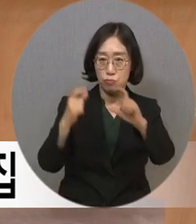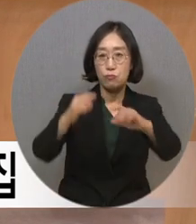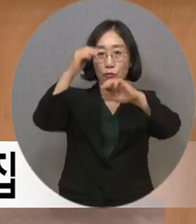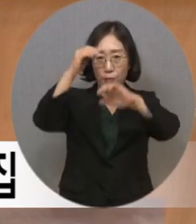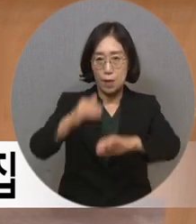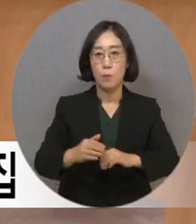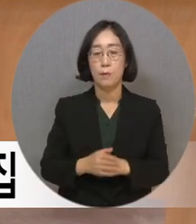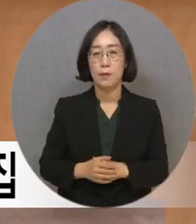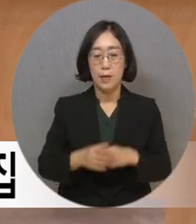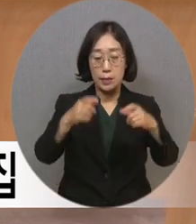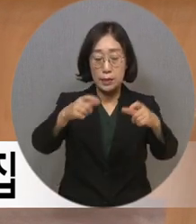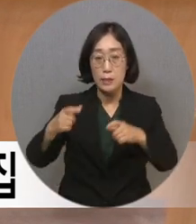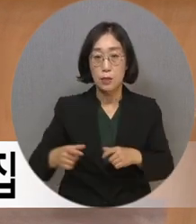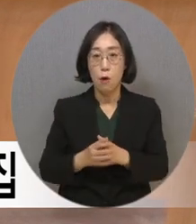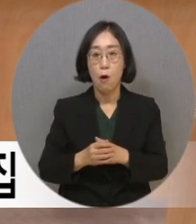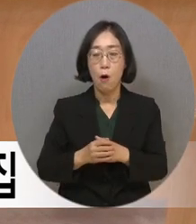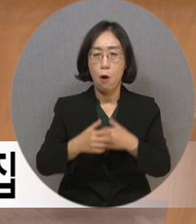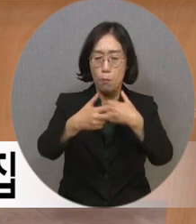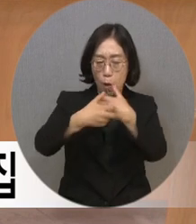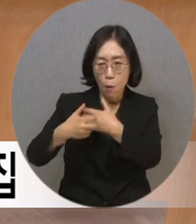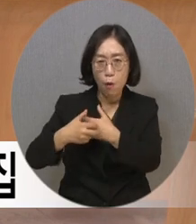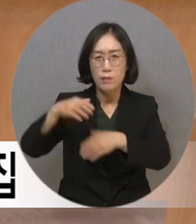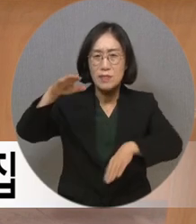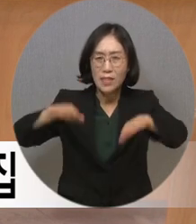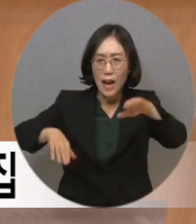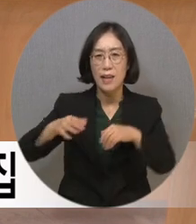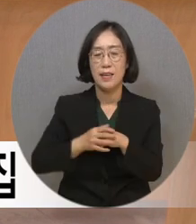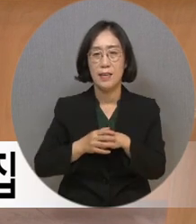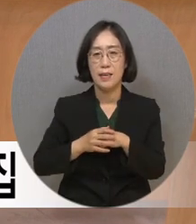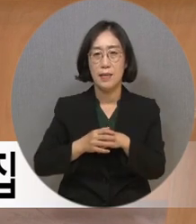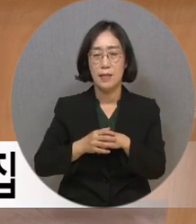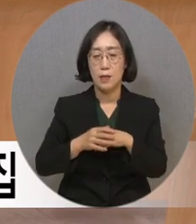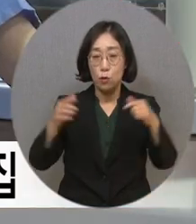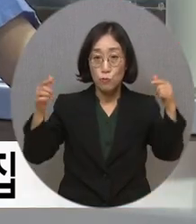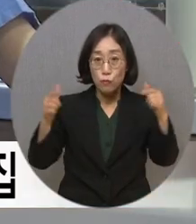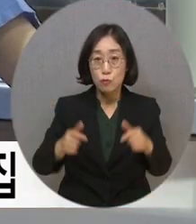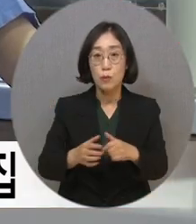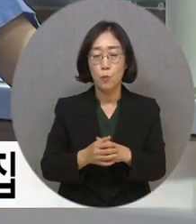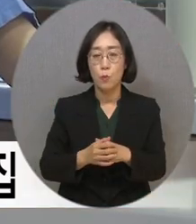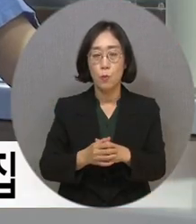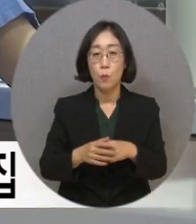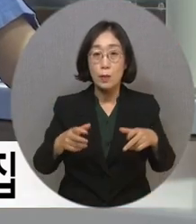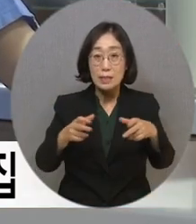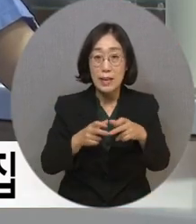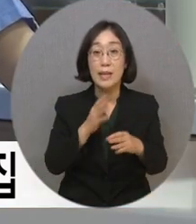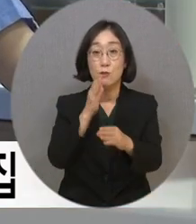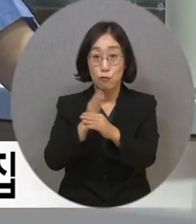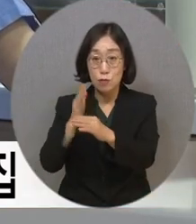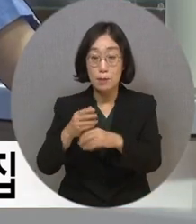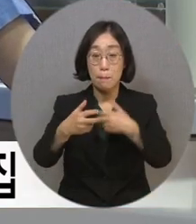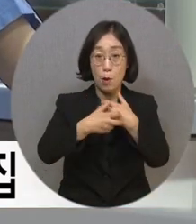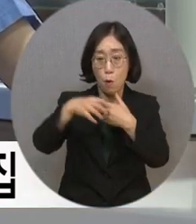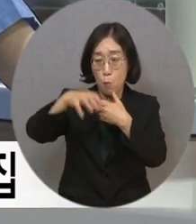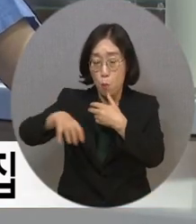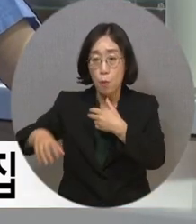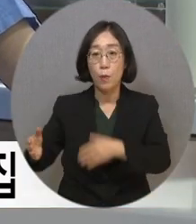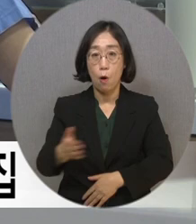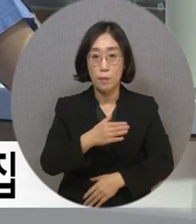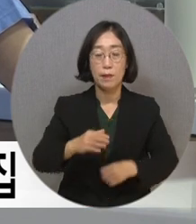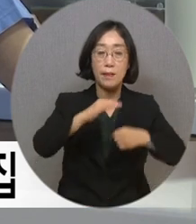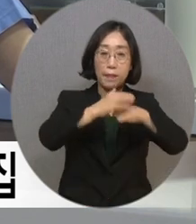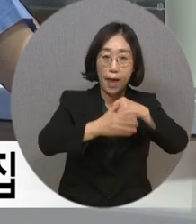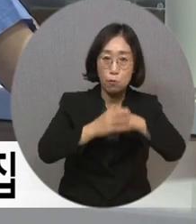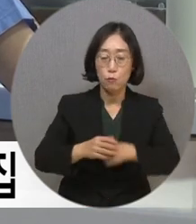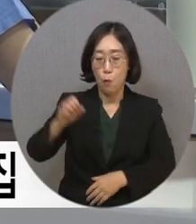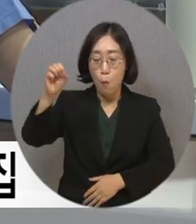공모는 지역 간 의료이용 불균형 해소를 위해 현재 장애인 거점병원 행동발달증진센터가 없는 대구와